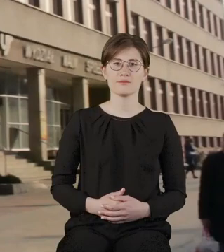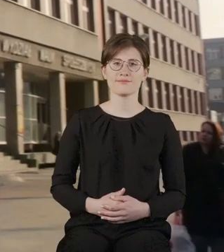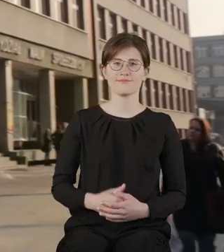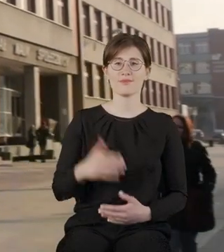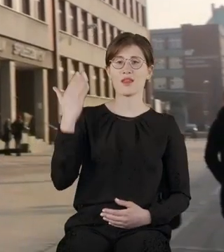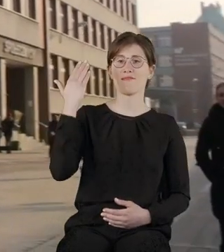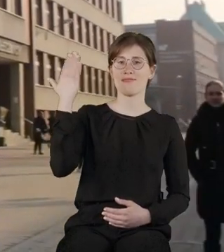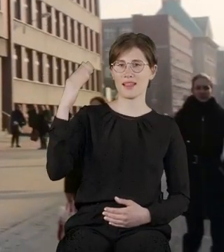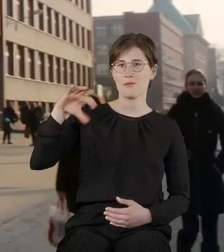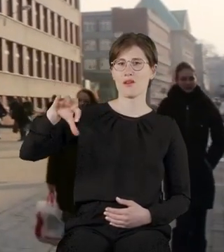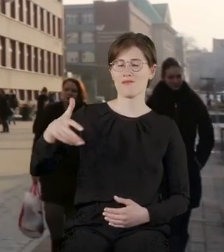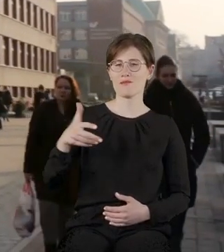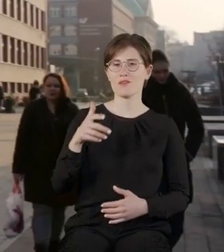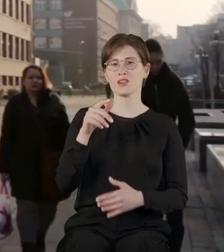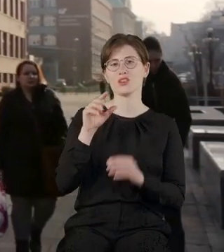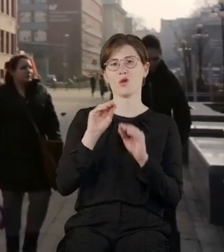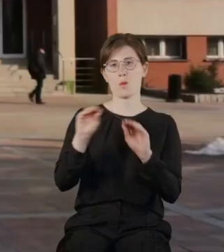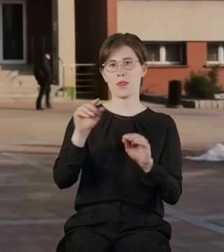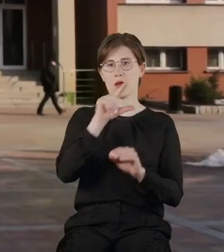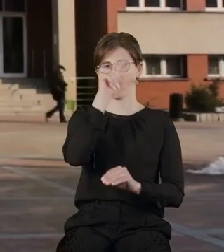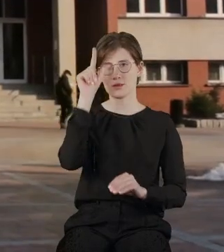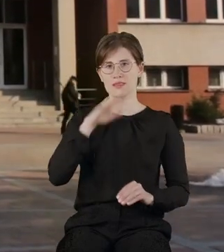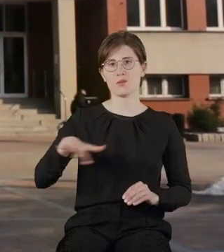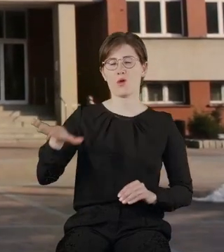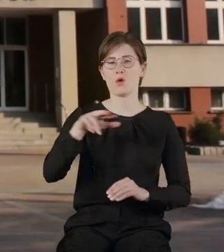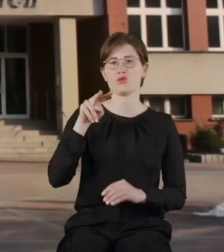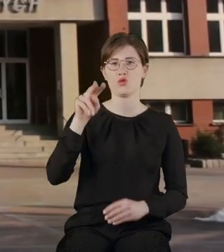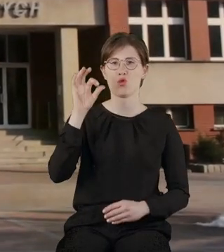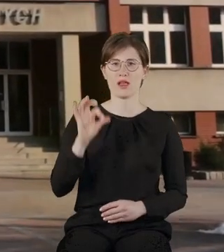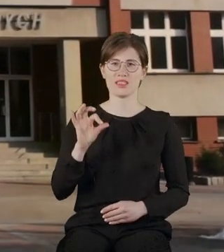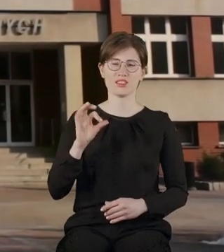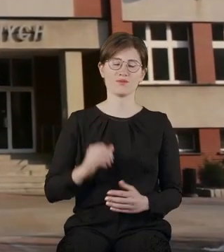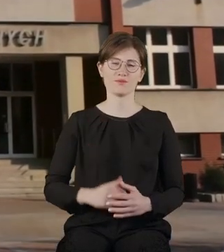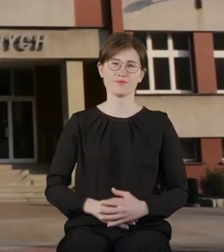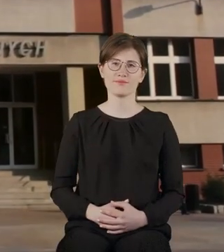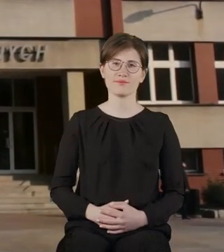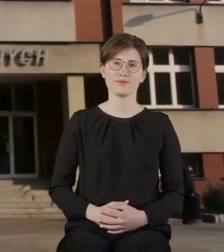Witamy na Wydziale Nauk Społecznych Uniwersytetu Śląskiego.